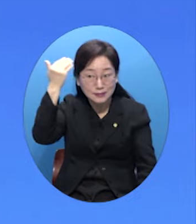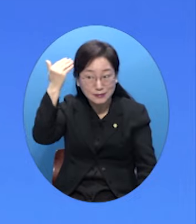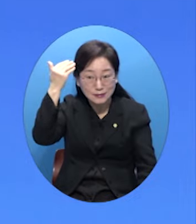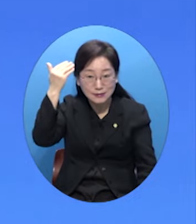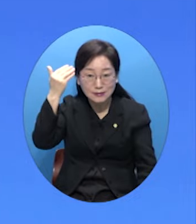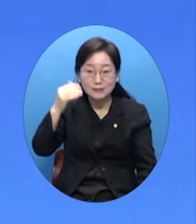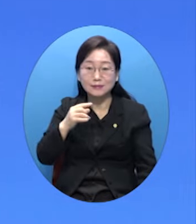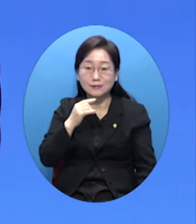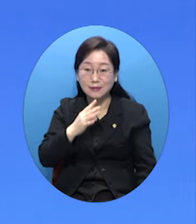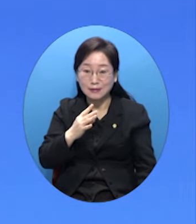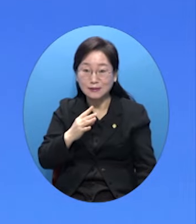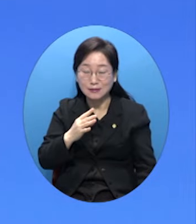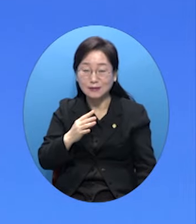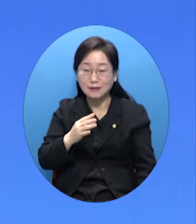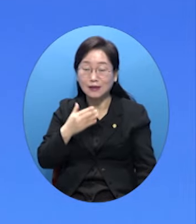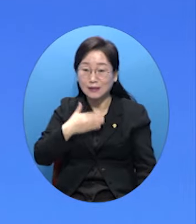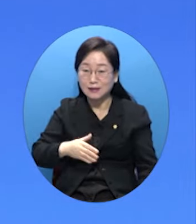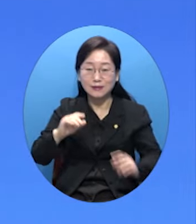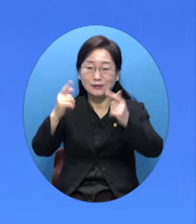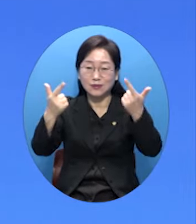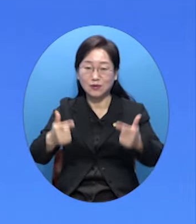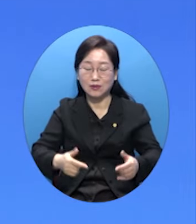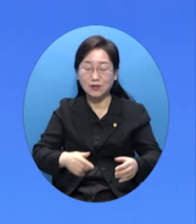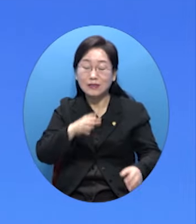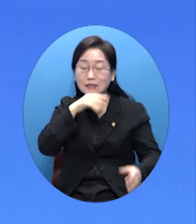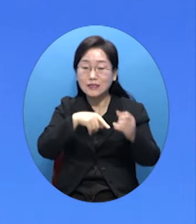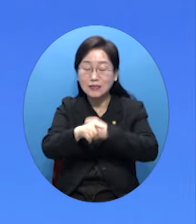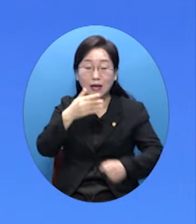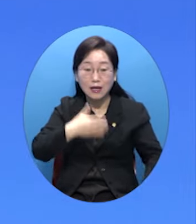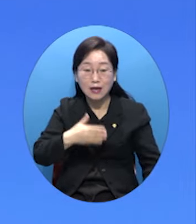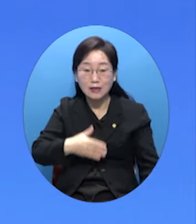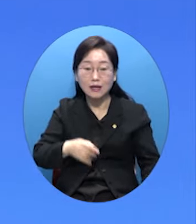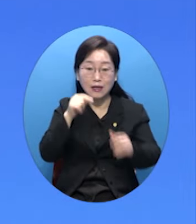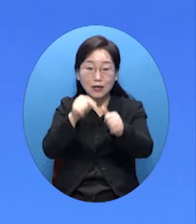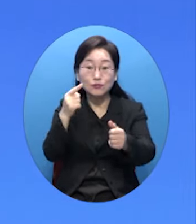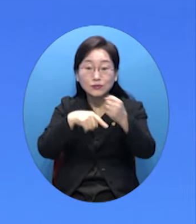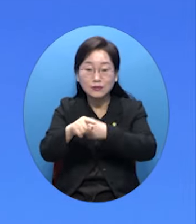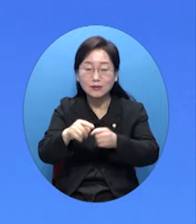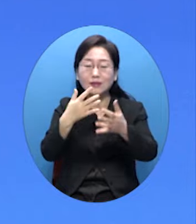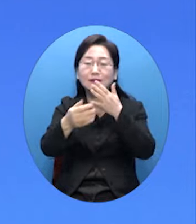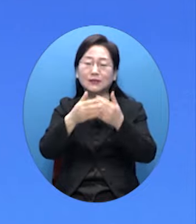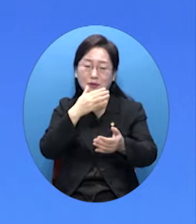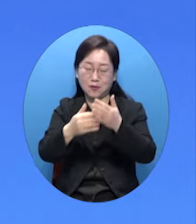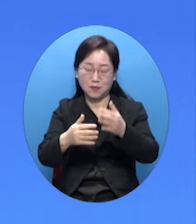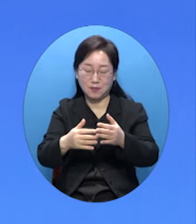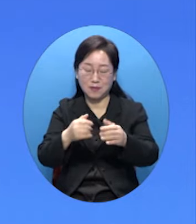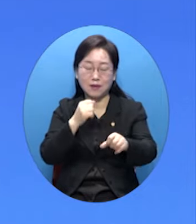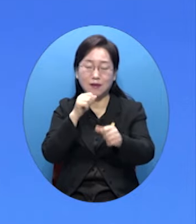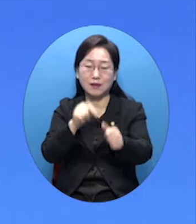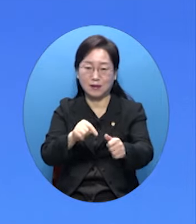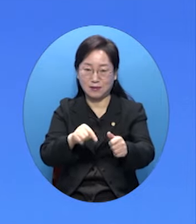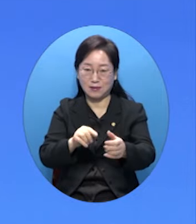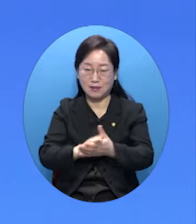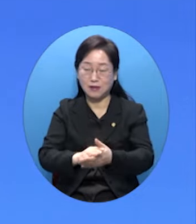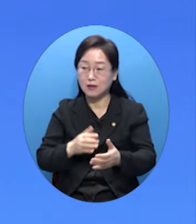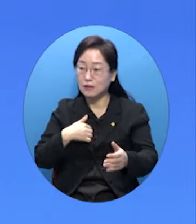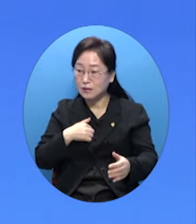아는 건 그런 아는 게 아니라 여기서 진리를 알지니 할 때 내가 체험적으로 아는 것입니다. 그러면 예수님을